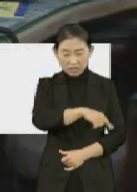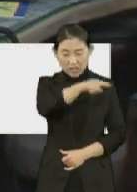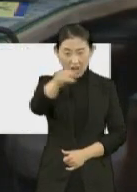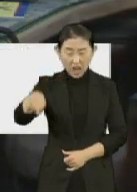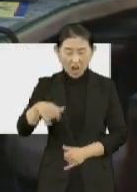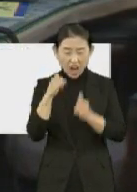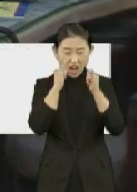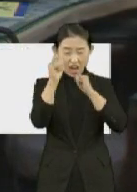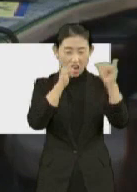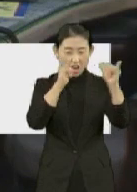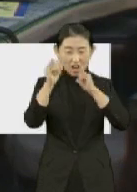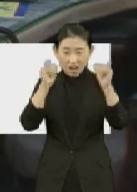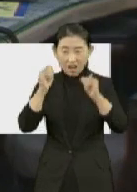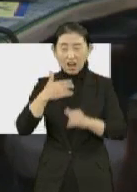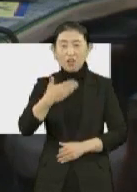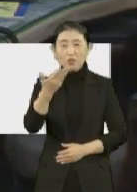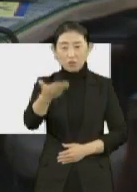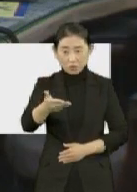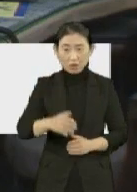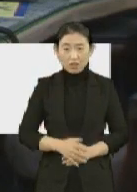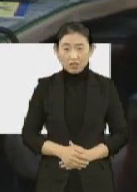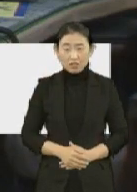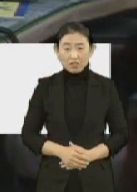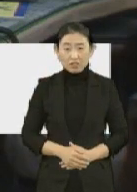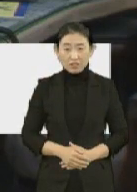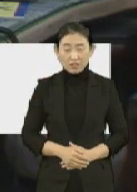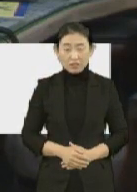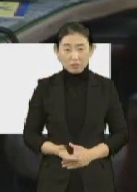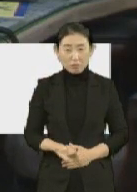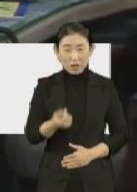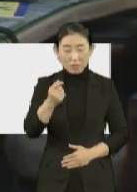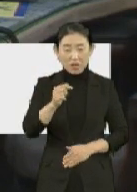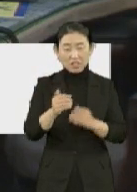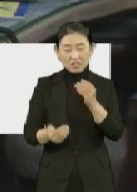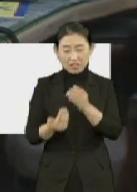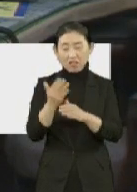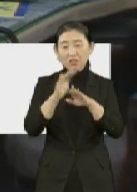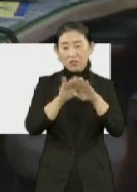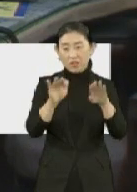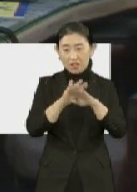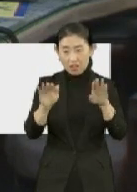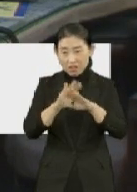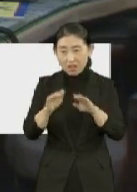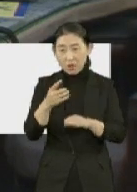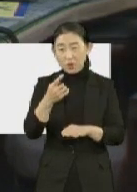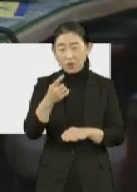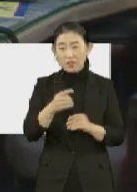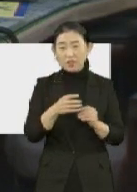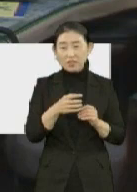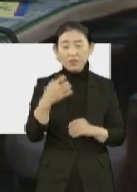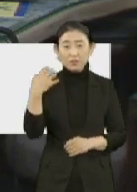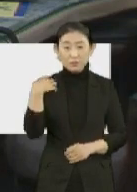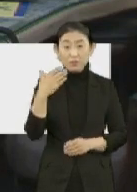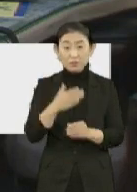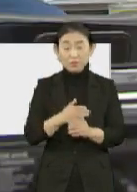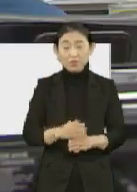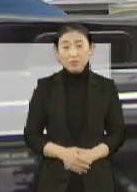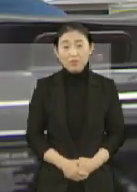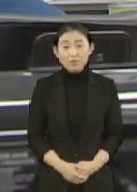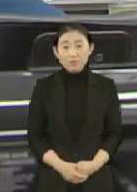지역에 무전 전파나 지령을 해서 우리 경찰관분들이 수월하게 사건을 확인할 수 있도록 이런 역할을 하고